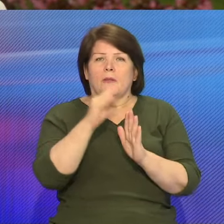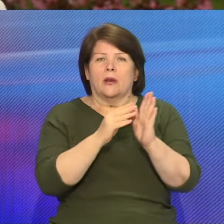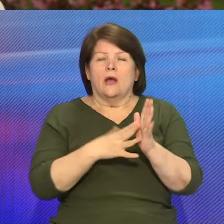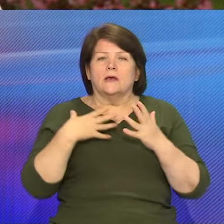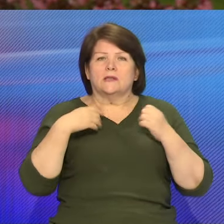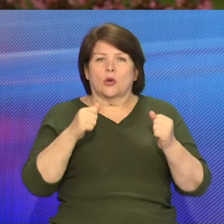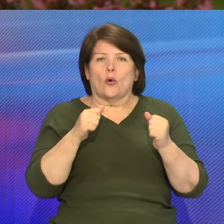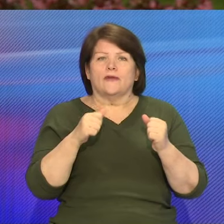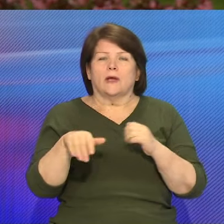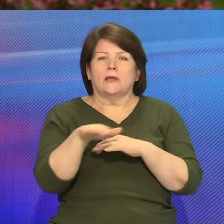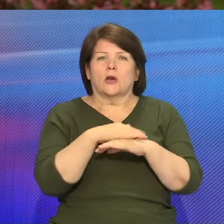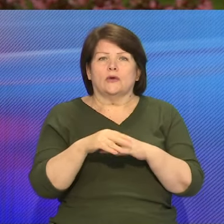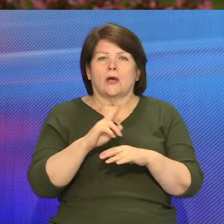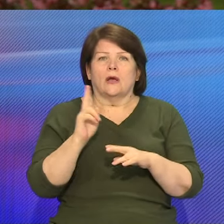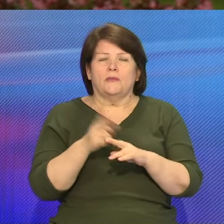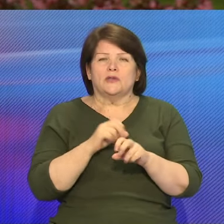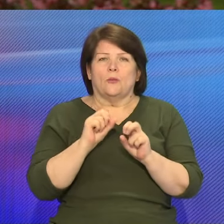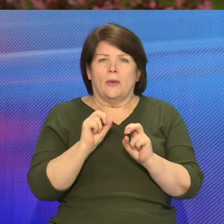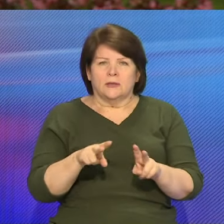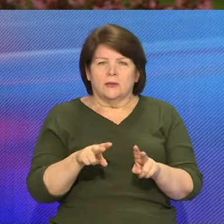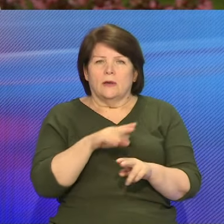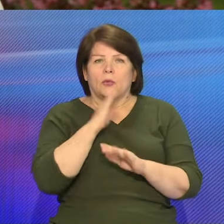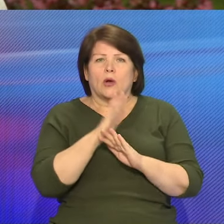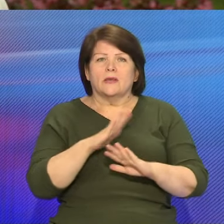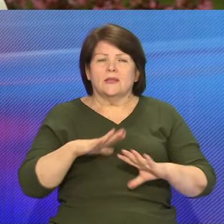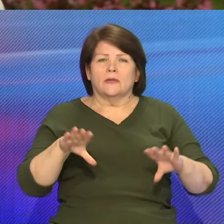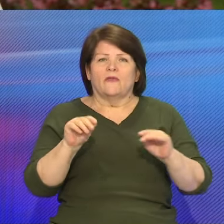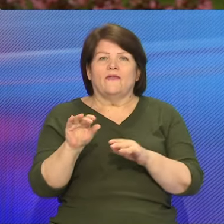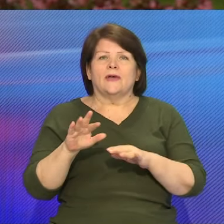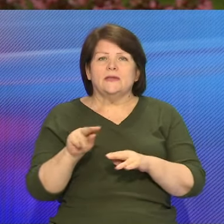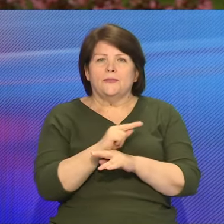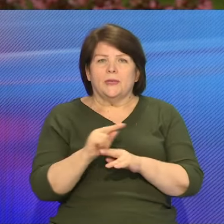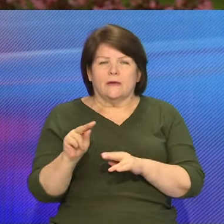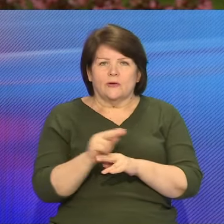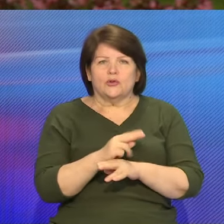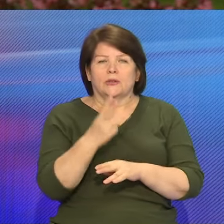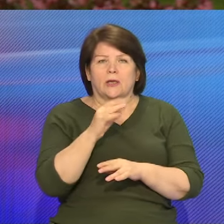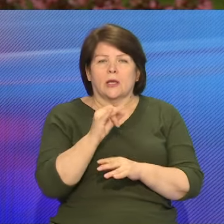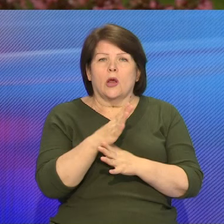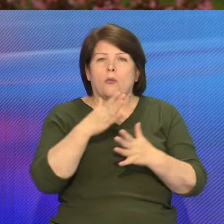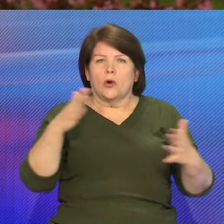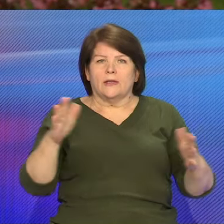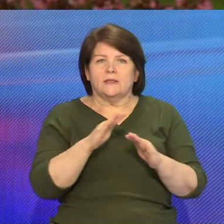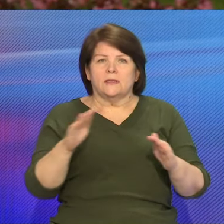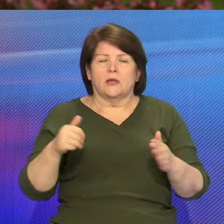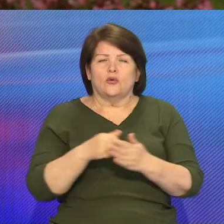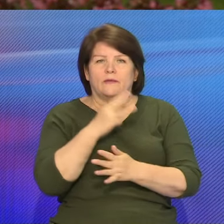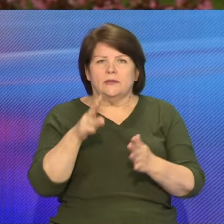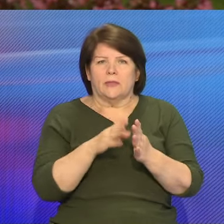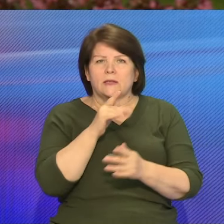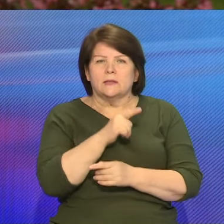и демографическая безопасность» многодетным семьям, воспитывающим троих и более детей в возрасте до 18